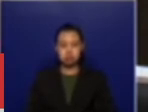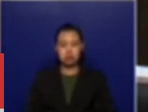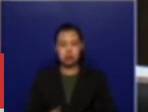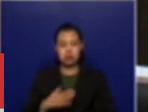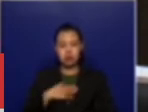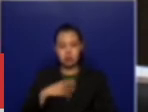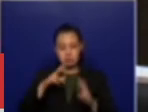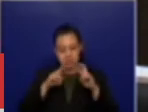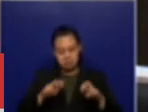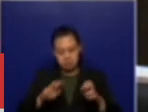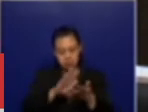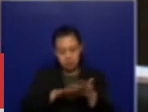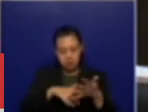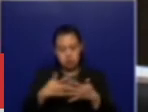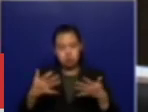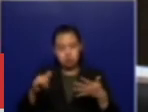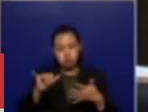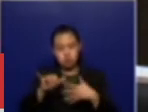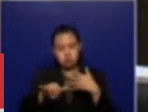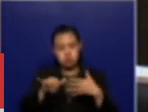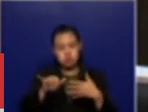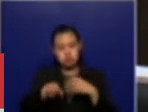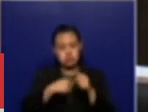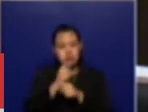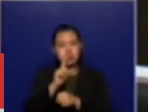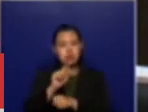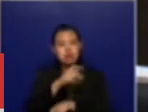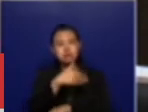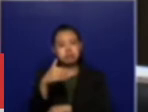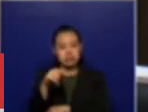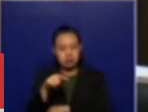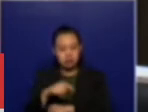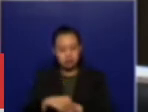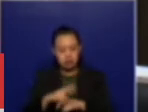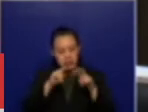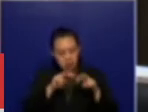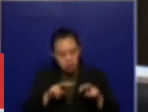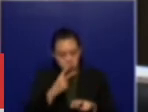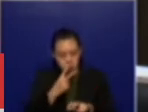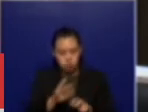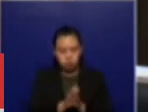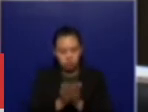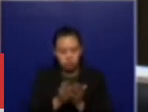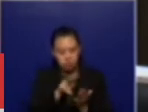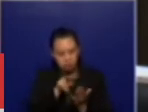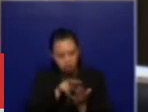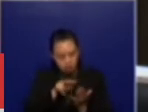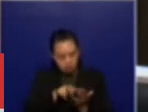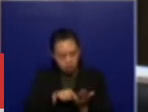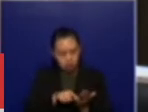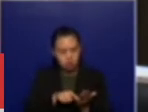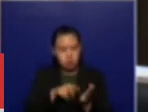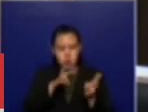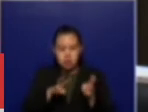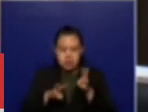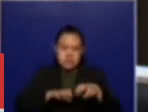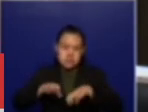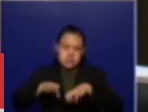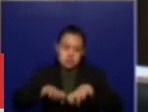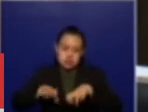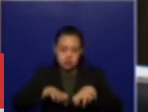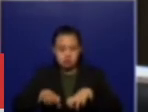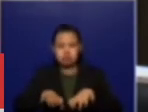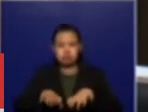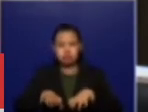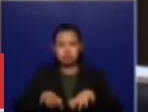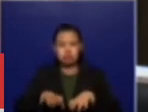าตินะครับผมดูทั้งเล่มไม่เจออะไรเลยนะครับไม่มีอะไรมากไปกว่าระเบียบวิธีการบริหารราชการแผ่นดินที่ต้องก